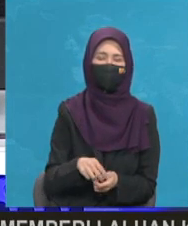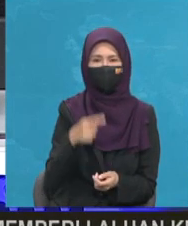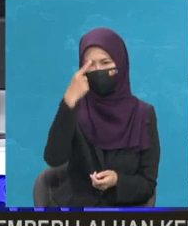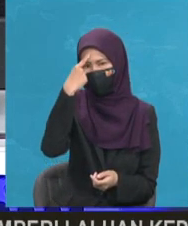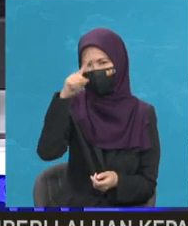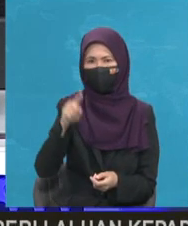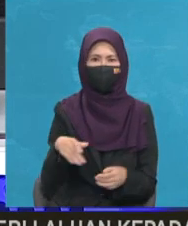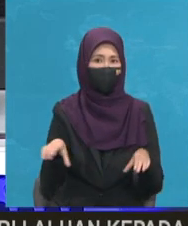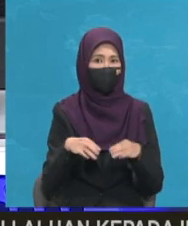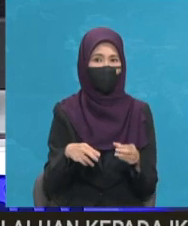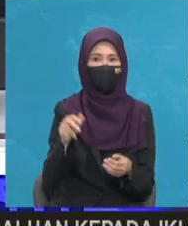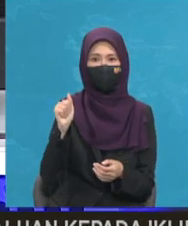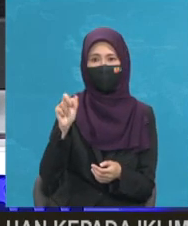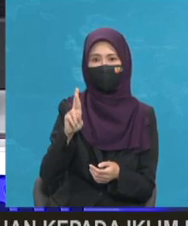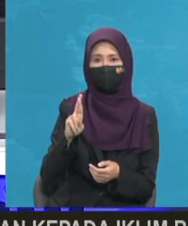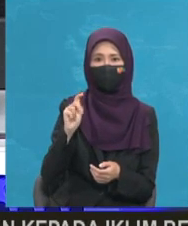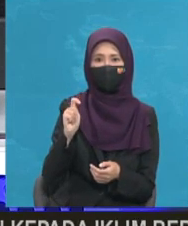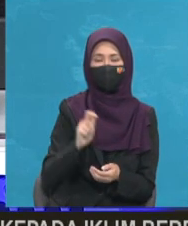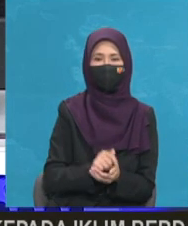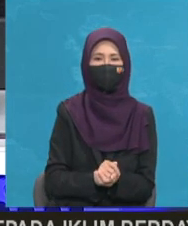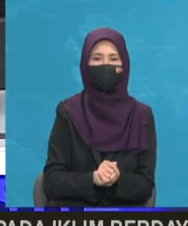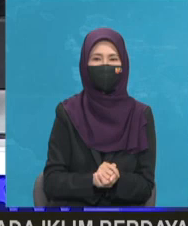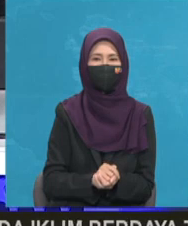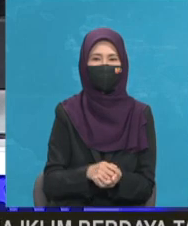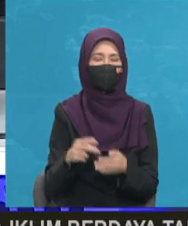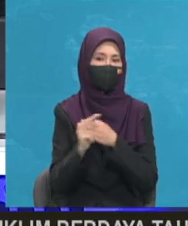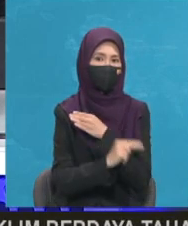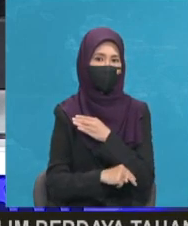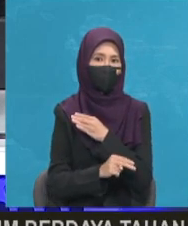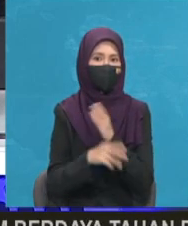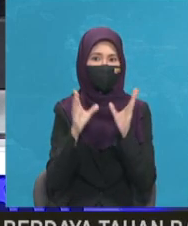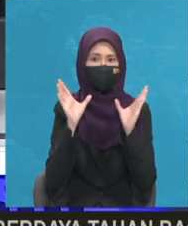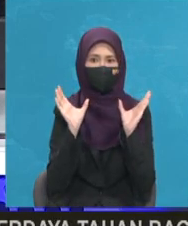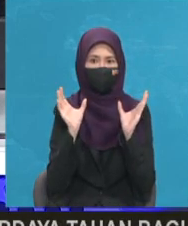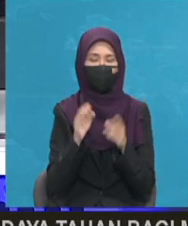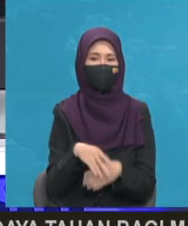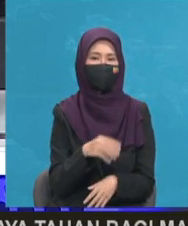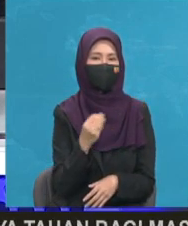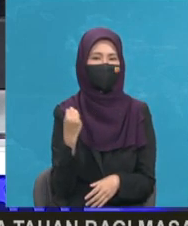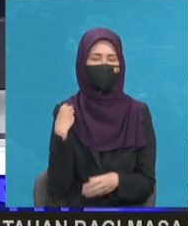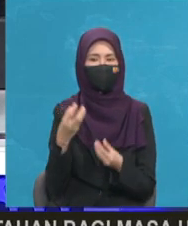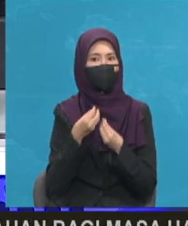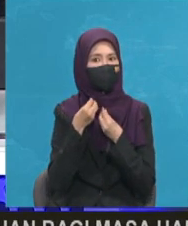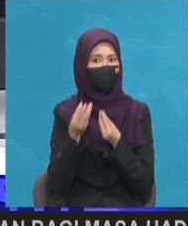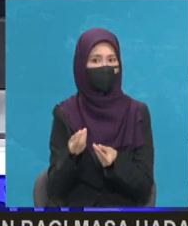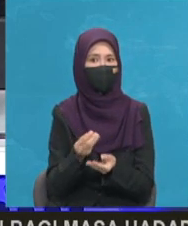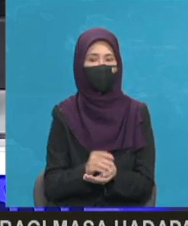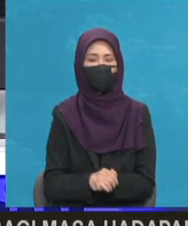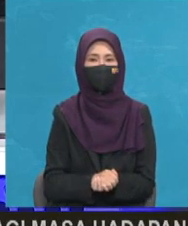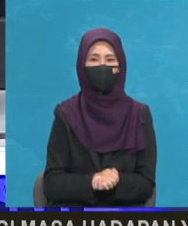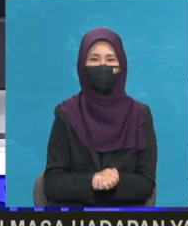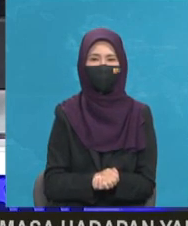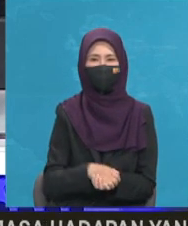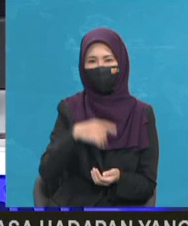Radcliffe dalam kalangan masyarakat di negara ini Menteri Kesehatan memadamkan kegunaane arti adalah dikalahkan